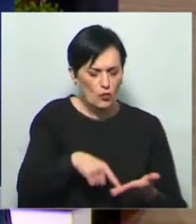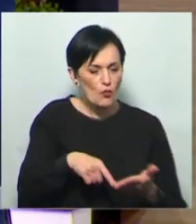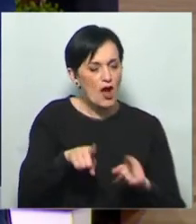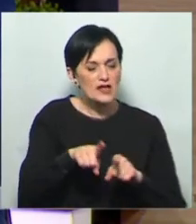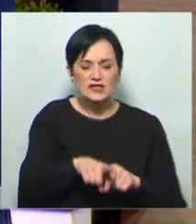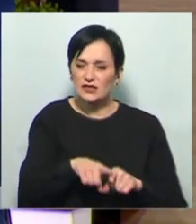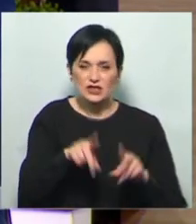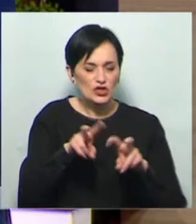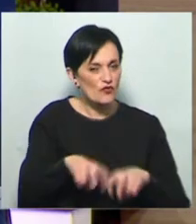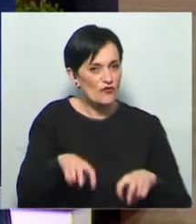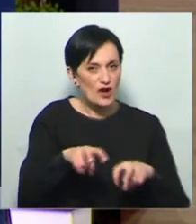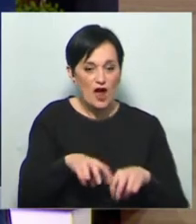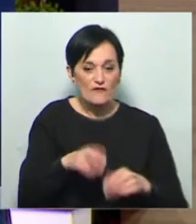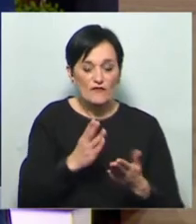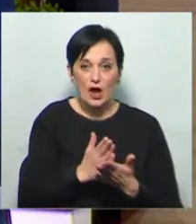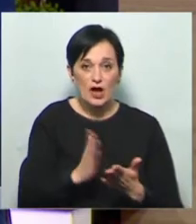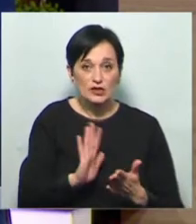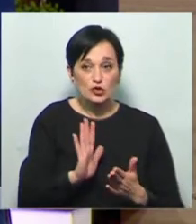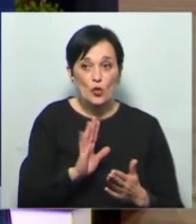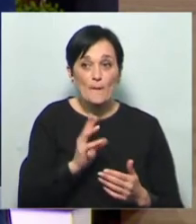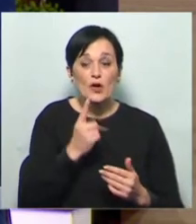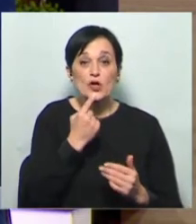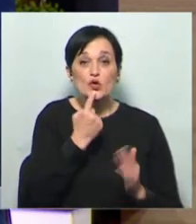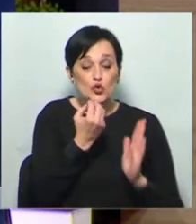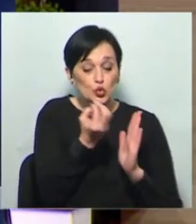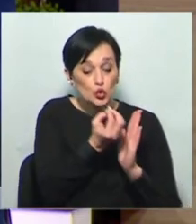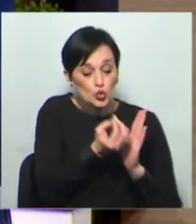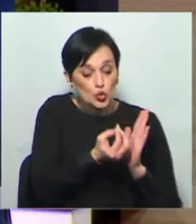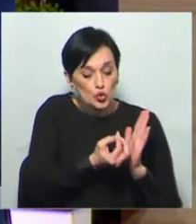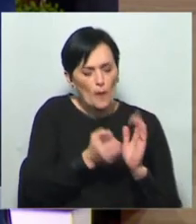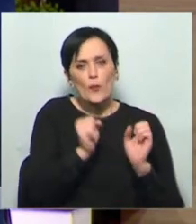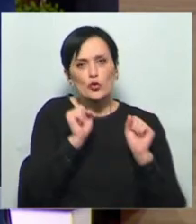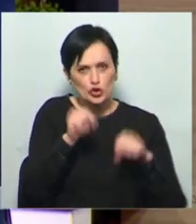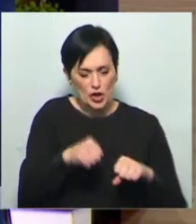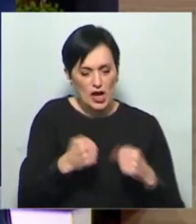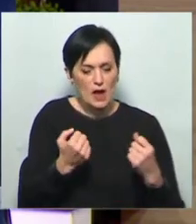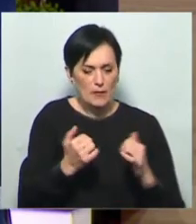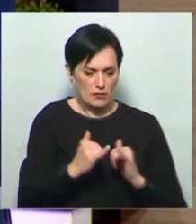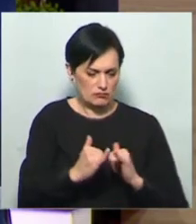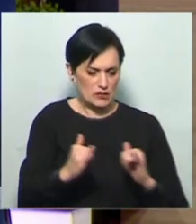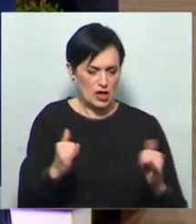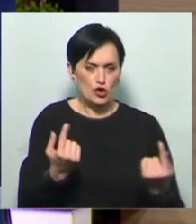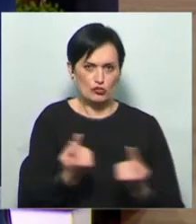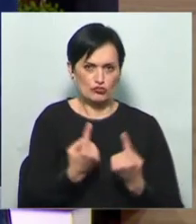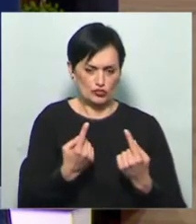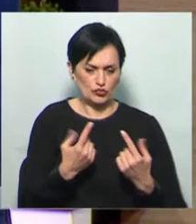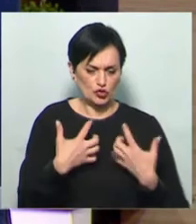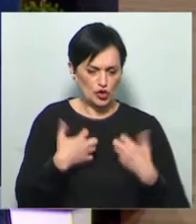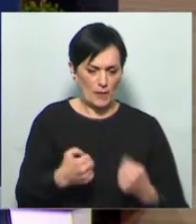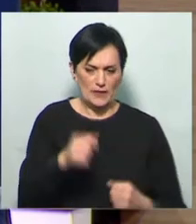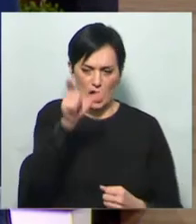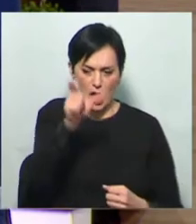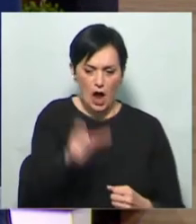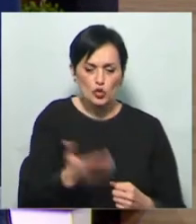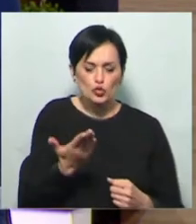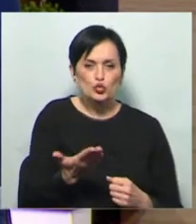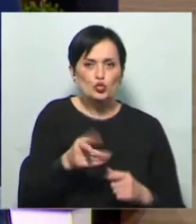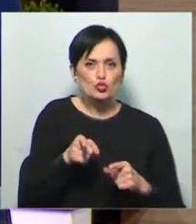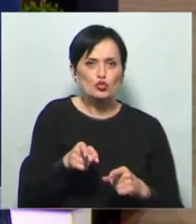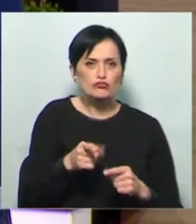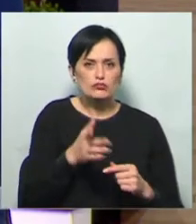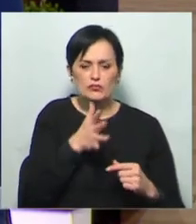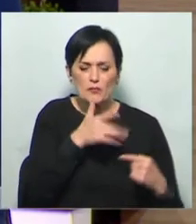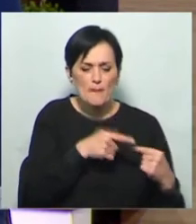როგორც მამკამ აღნიშნა, თრომბოზი შეიძლება განვითარდეს ჩვეულებრივ ჯანმრთელ ადამიანში, თუ გარკვეულ პერიოდში